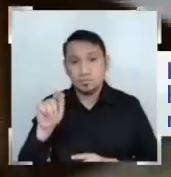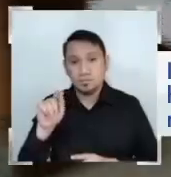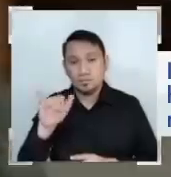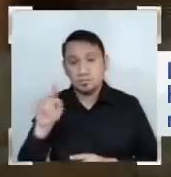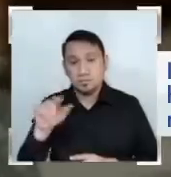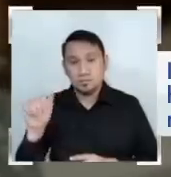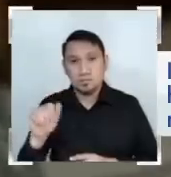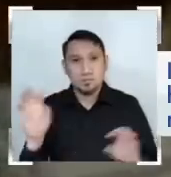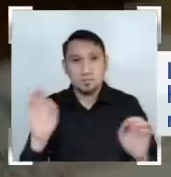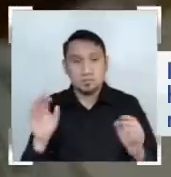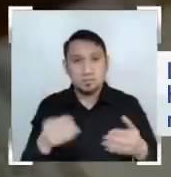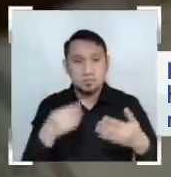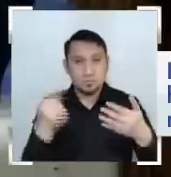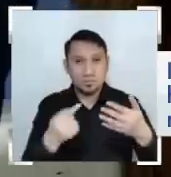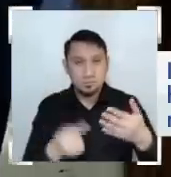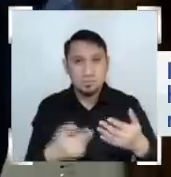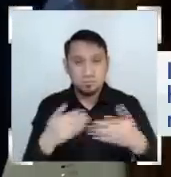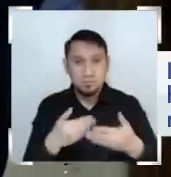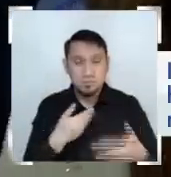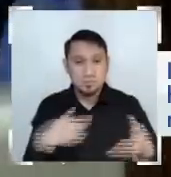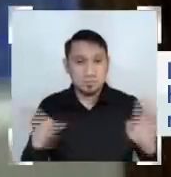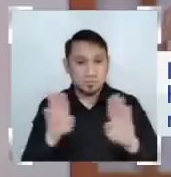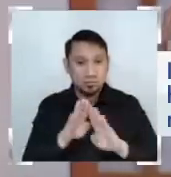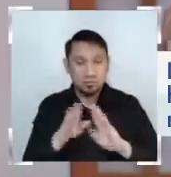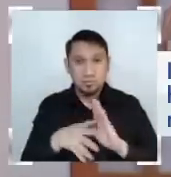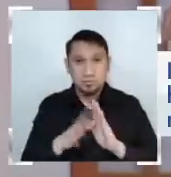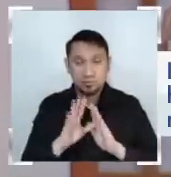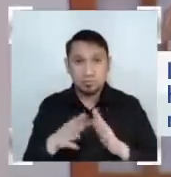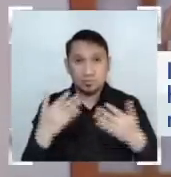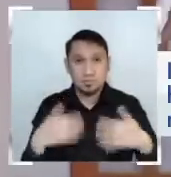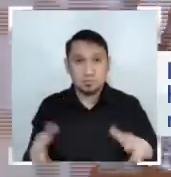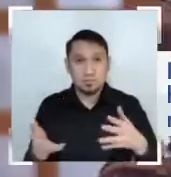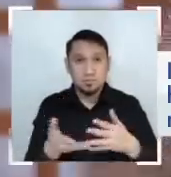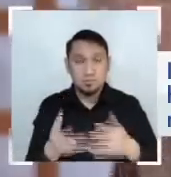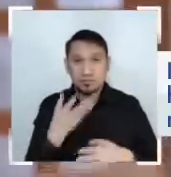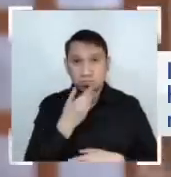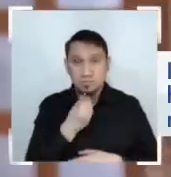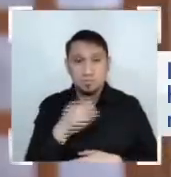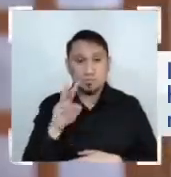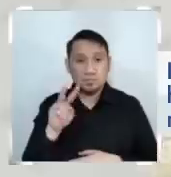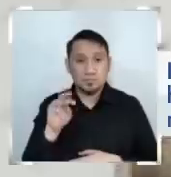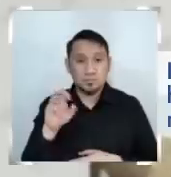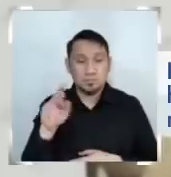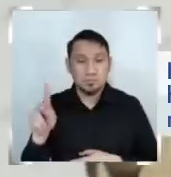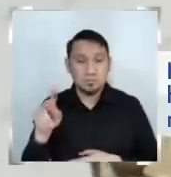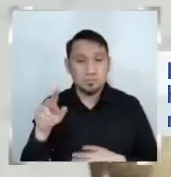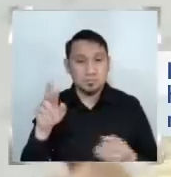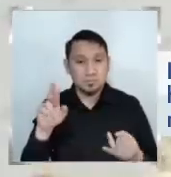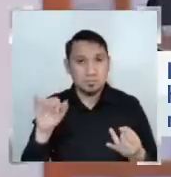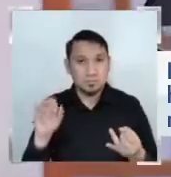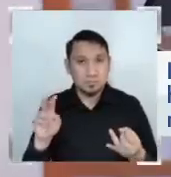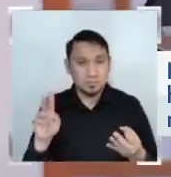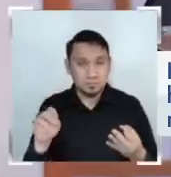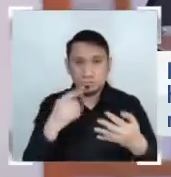staff. Bago magsara ang COMELEC, nakapag-file na rin ng SOCE si na Senator-elect Mark Villar, Robin Padilla, Alan Peter